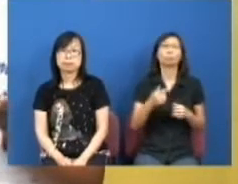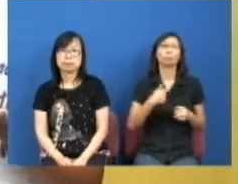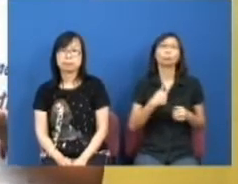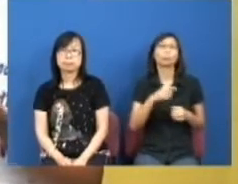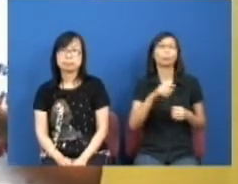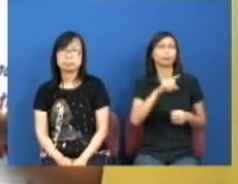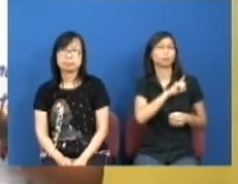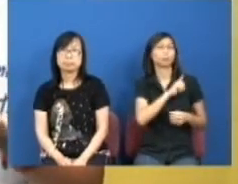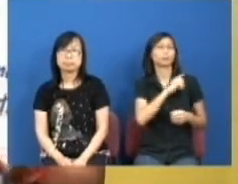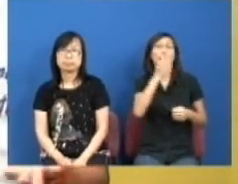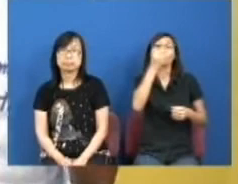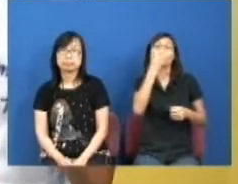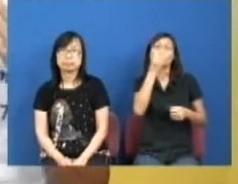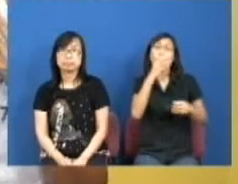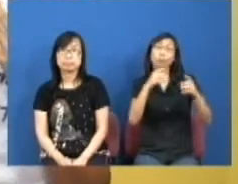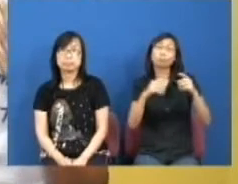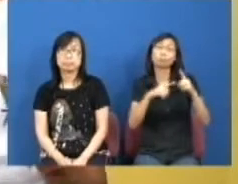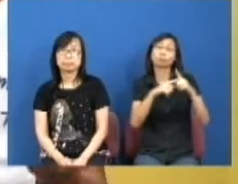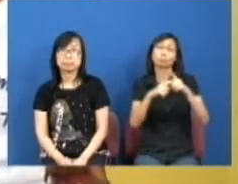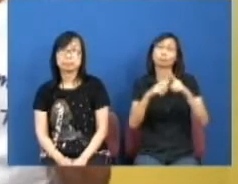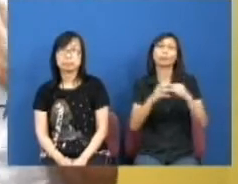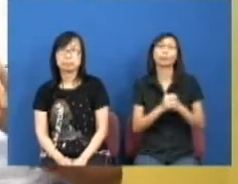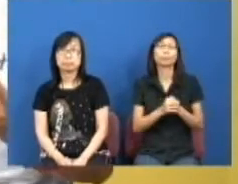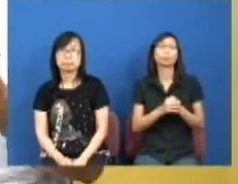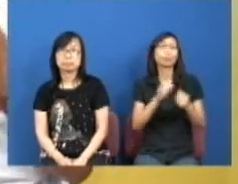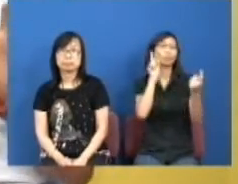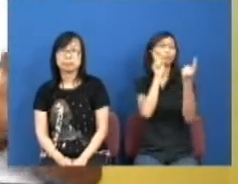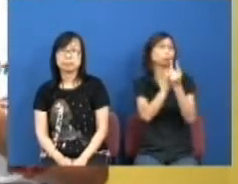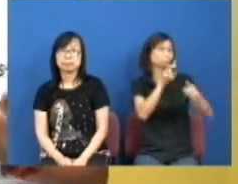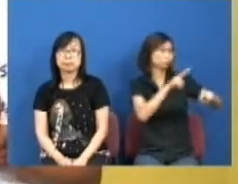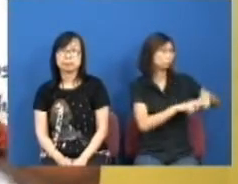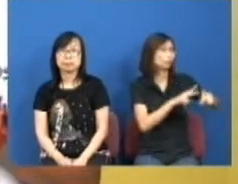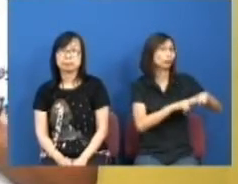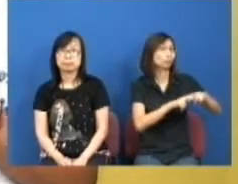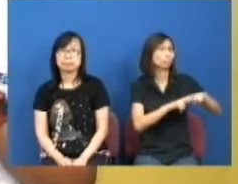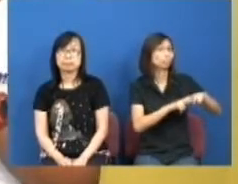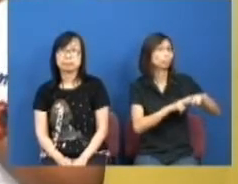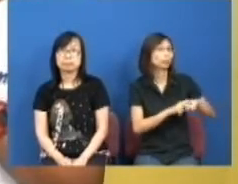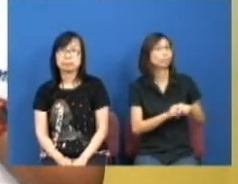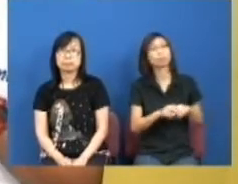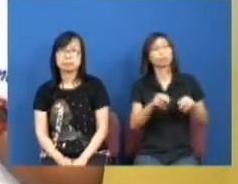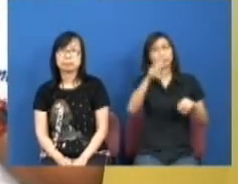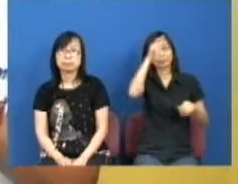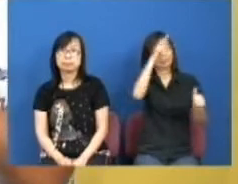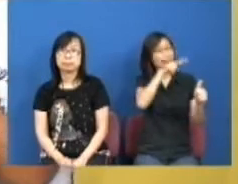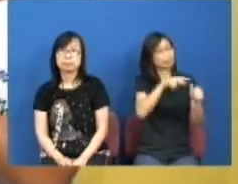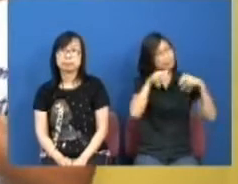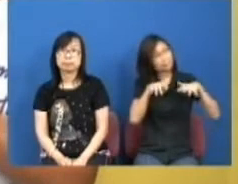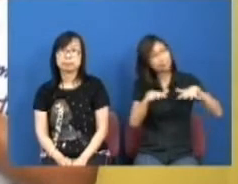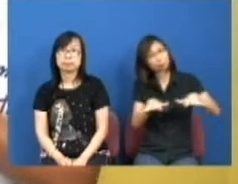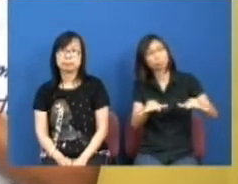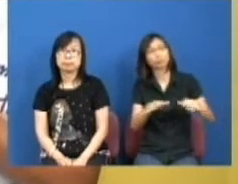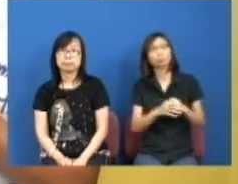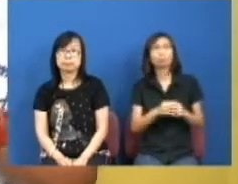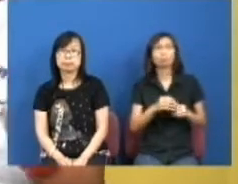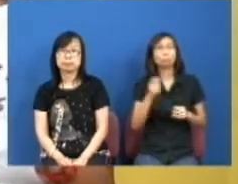港市民，即係面對中央、中共或者中方呢一種政治滲透，即係好得意嘅，好多時就係